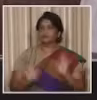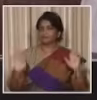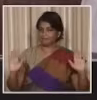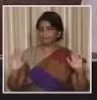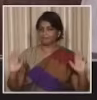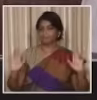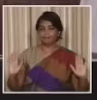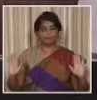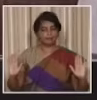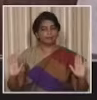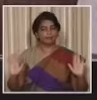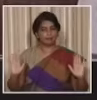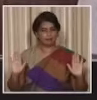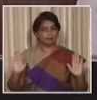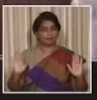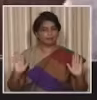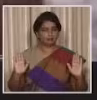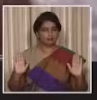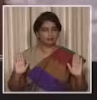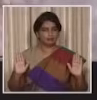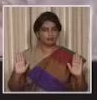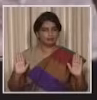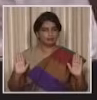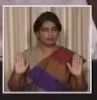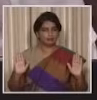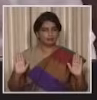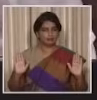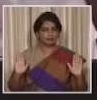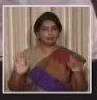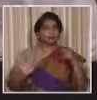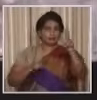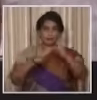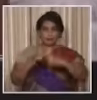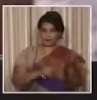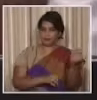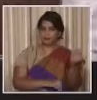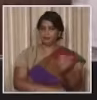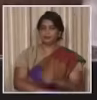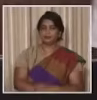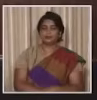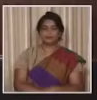හරි. අපි අද ඔබතුමාගේ වරප්‍රසාද ප්‍රශ්නේ ගන්න.